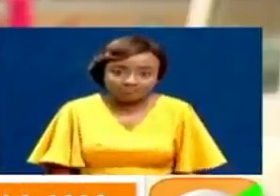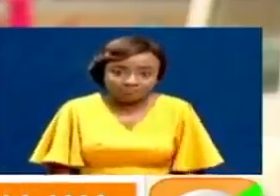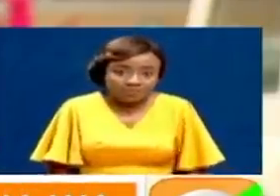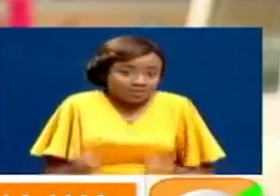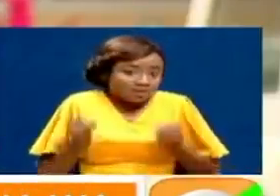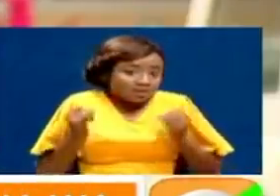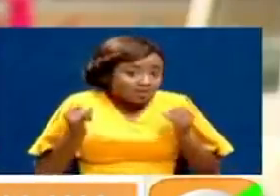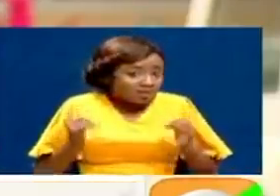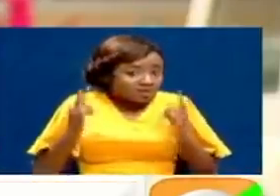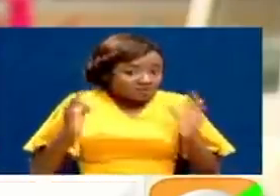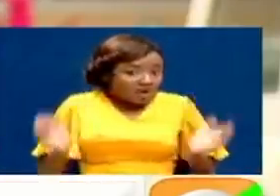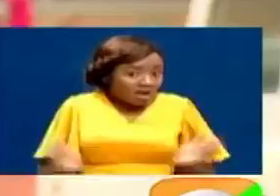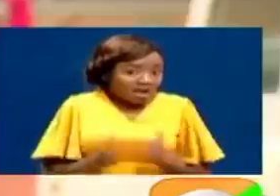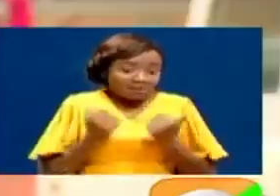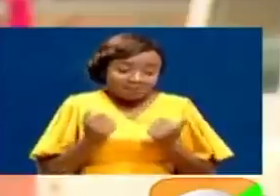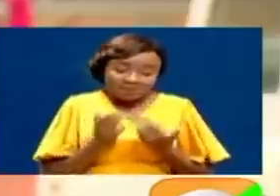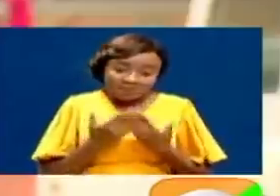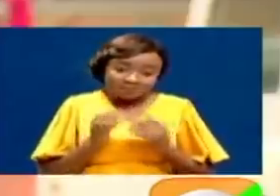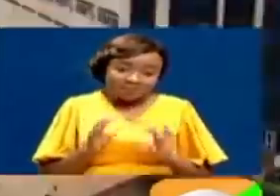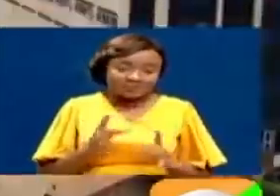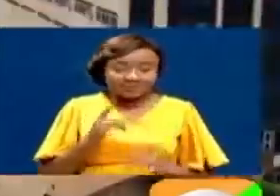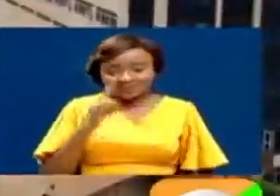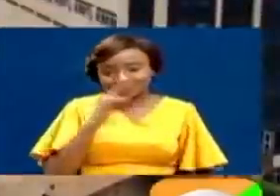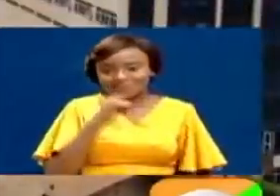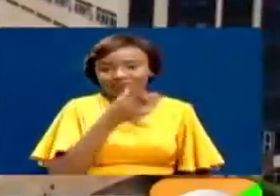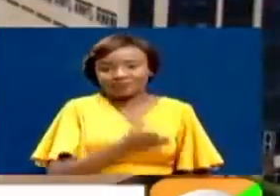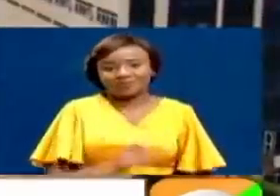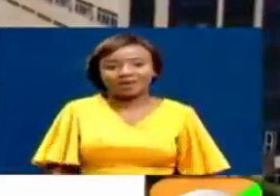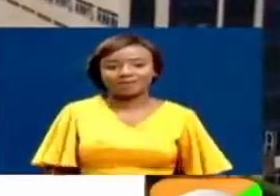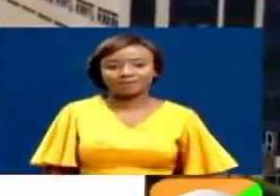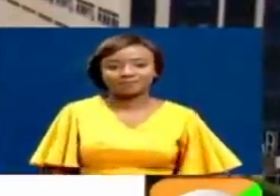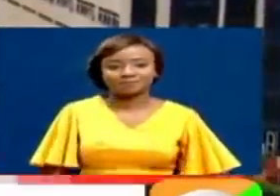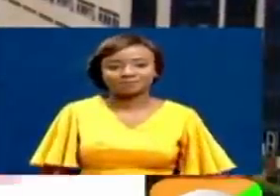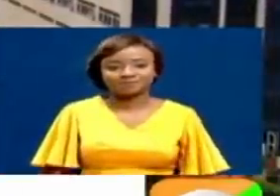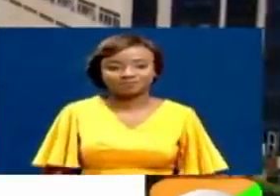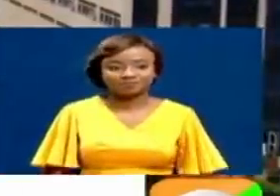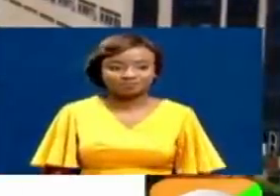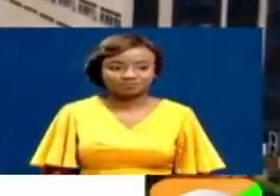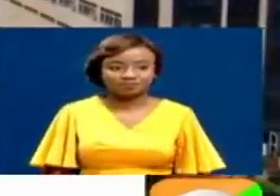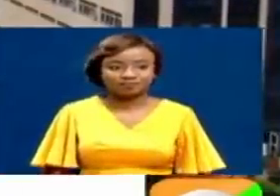ianguke, itakuwa ni hatari kubwa sana. Enoch Sikolia, Runinga Citizen.